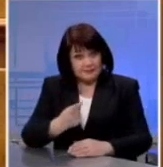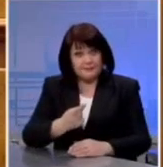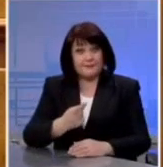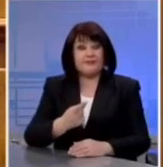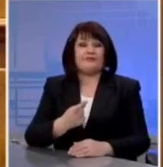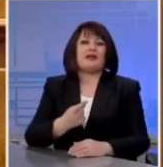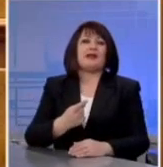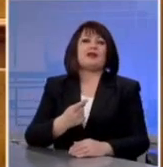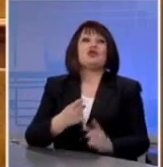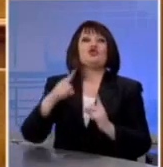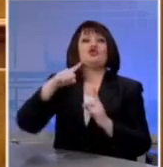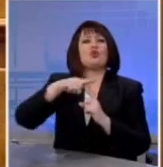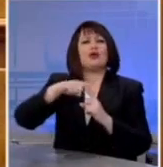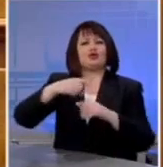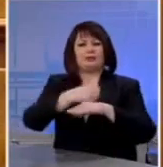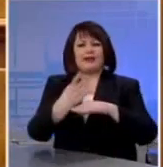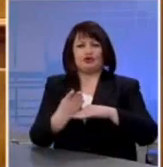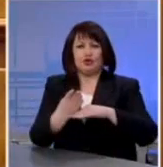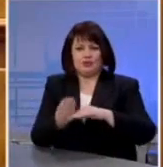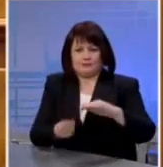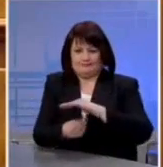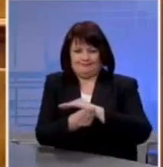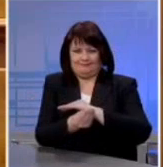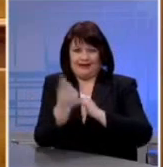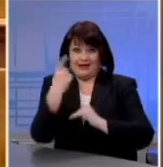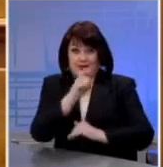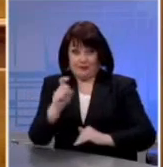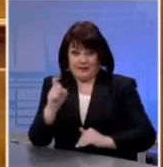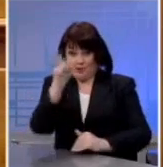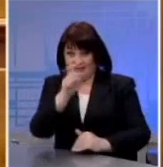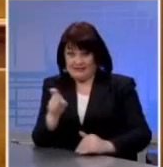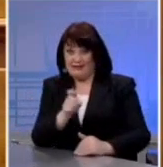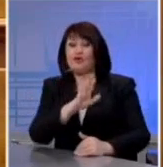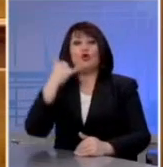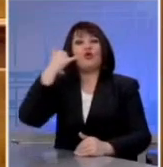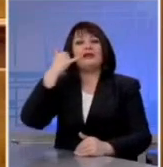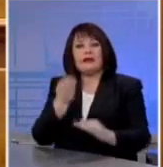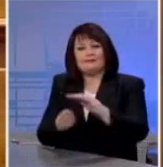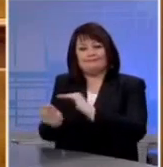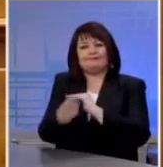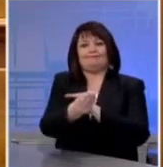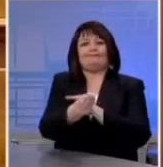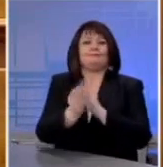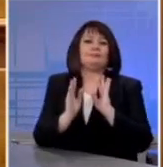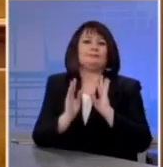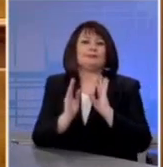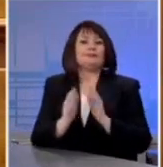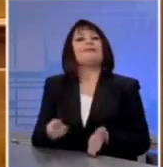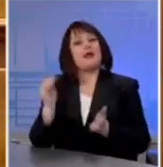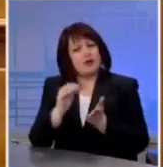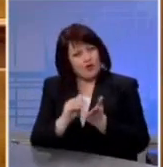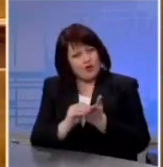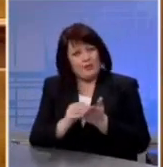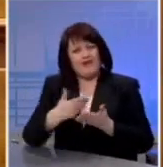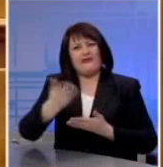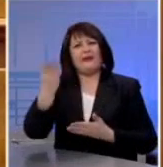κύριος Τσουκάτος δεν πήρε τα χρήματα στο Πασόκ, αλλά στον ΟΤΕ. Και συνάμα, σύμφωνα με το δημοσίευμα